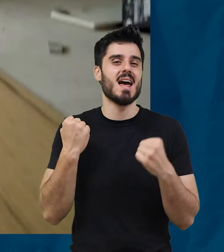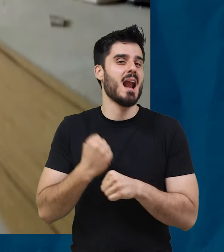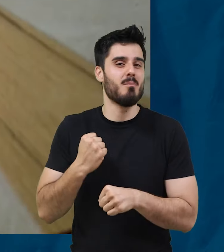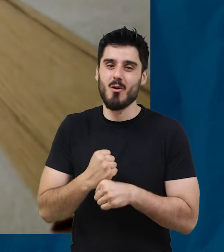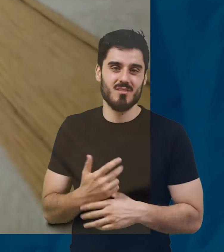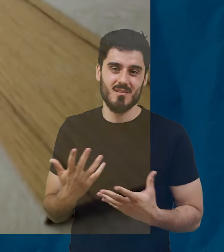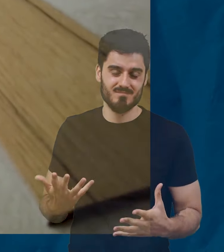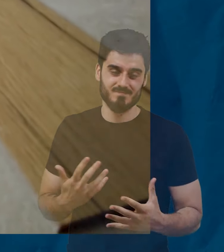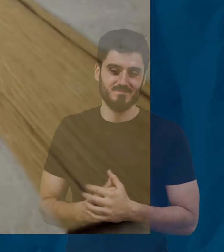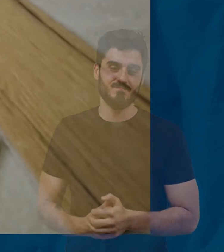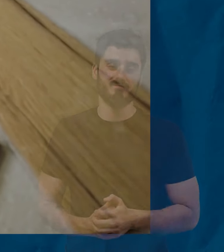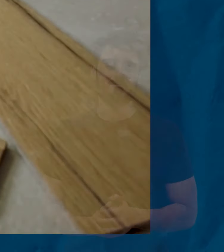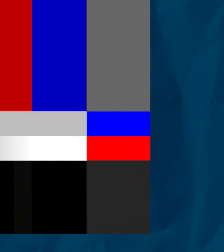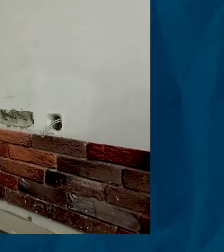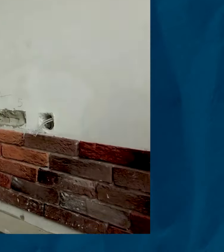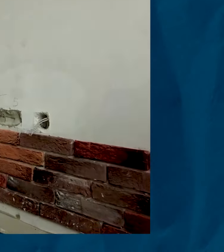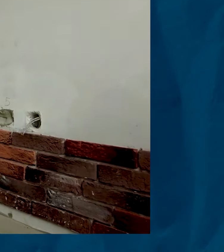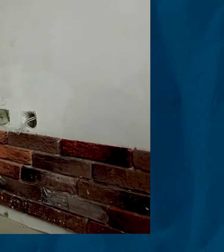на майстора.